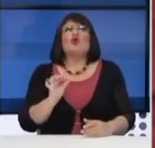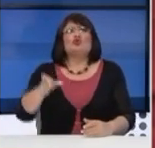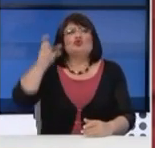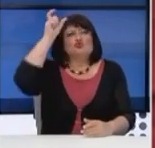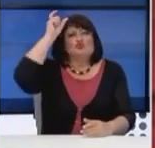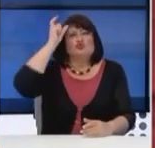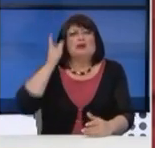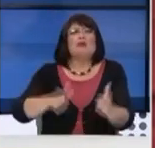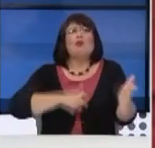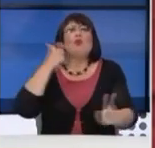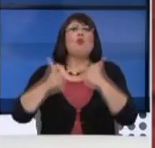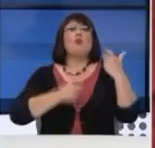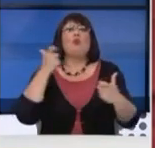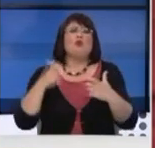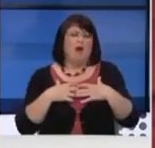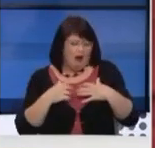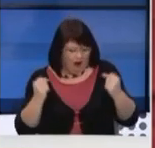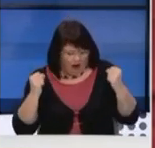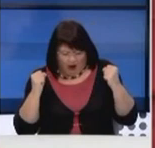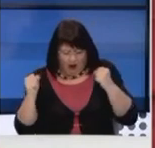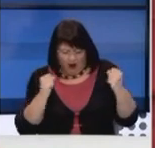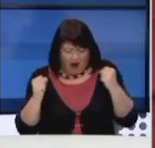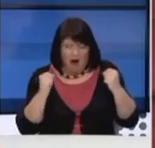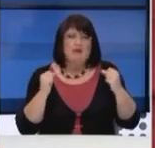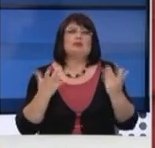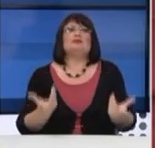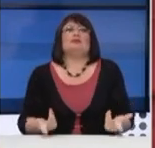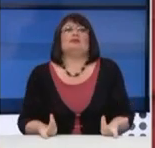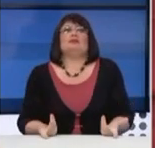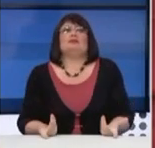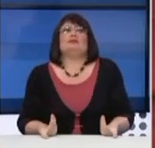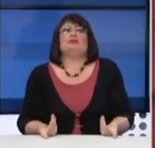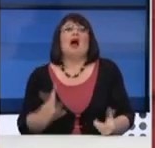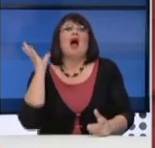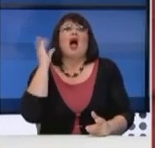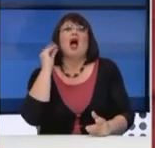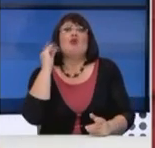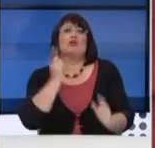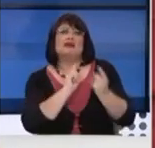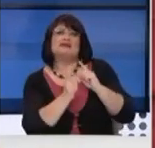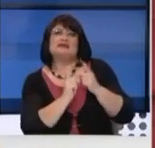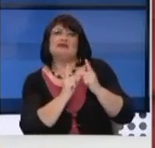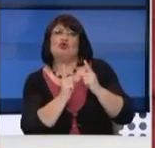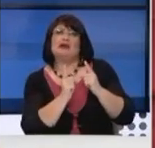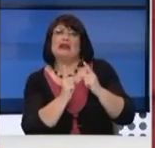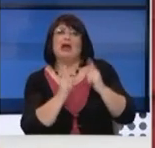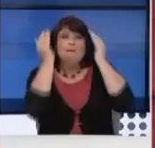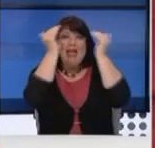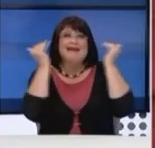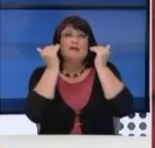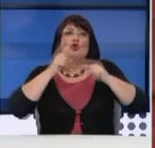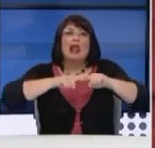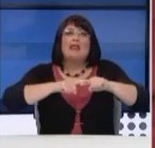τους? Γιατί διαρριγνύουν τα μάτια τους, απειλούν όταν ακούνε για τη συμφωνία μας με την